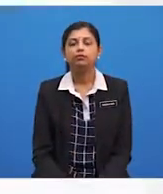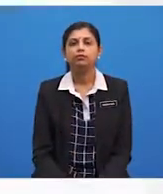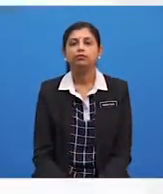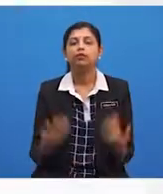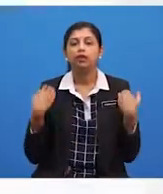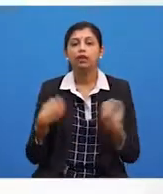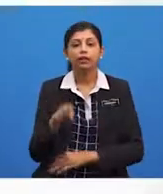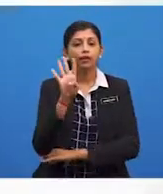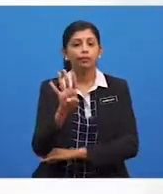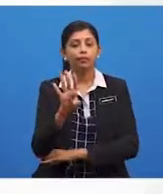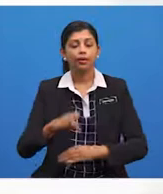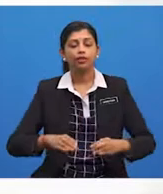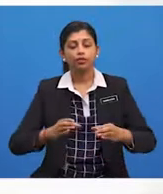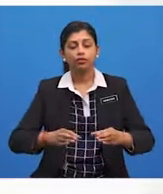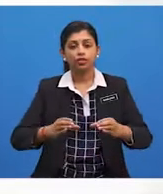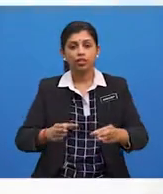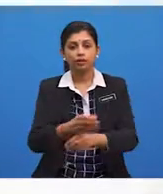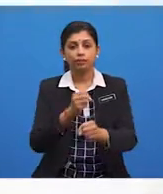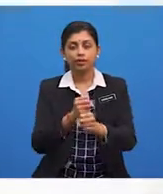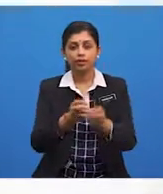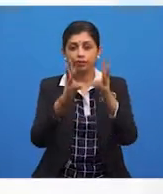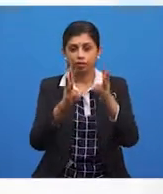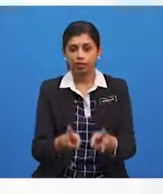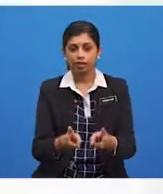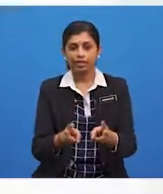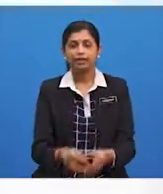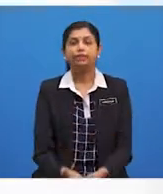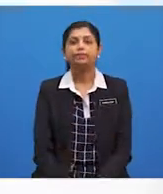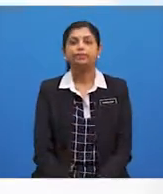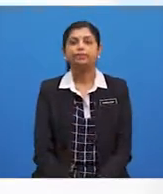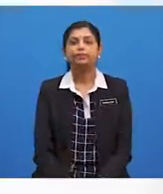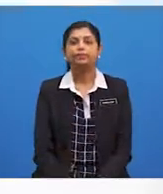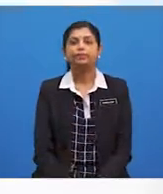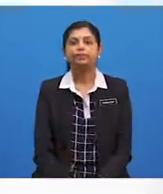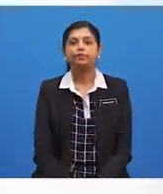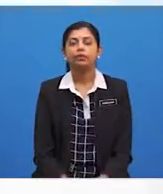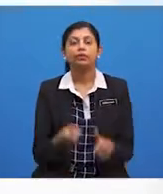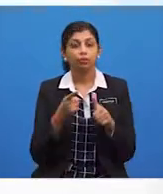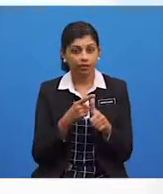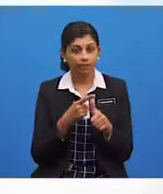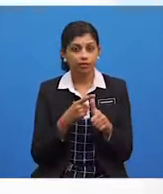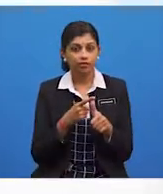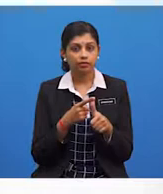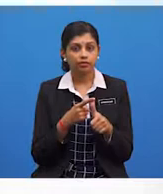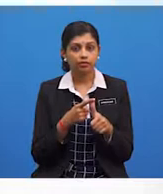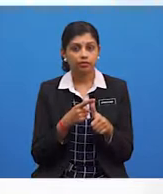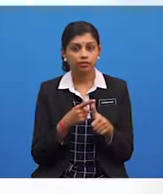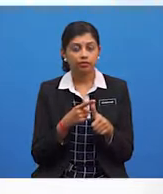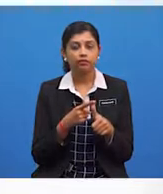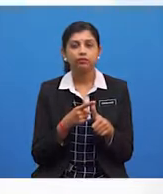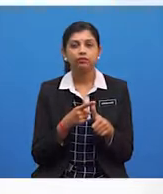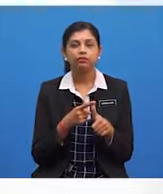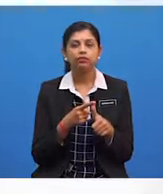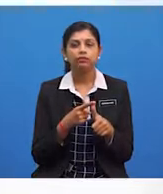Terdapat 4 cara seseorang individu mendapat kewarganegaraan, iaitu melalui yang pertama,